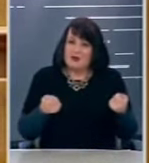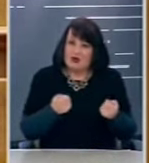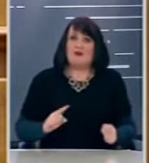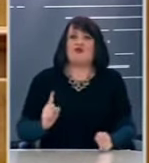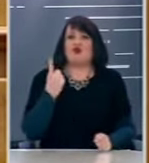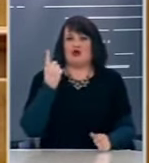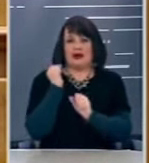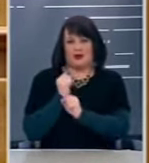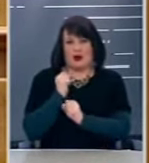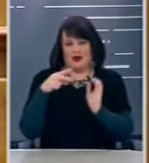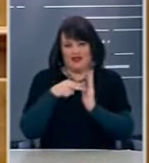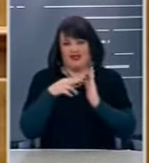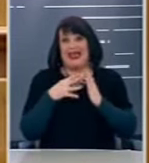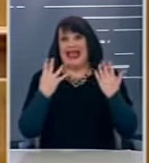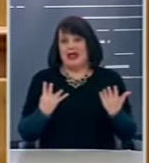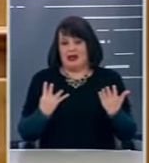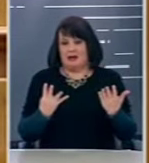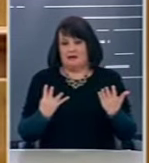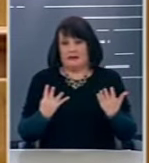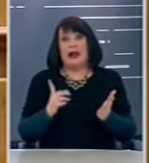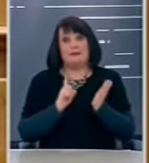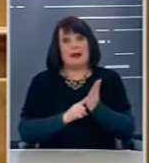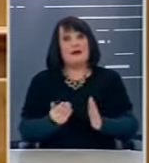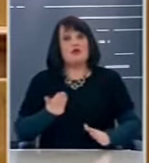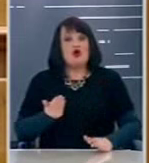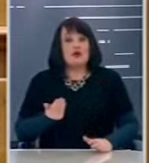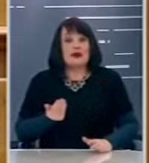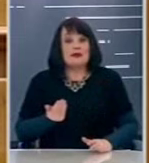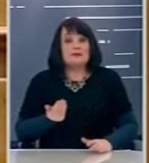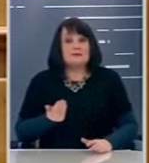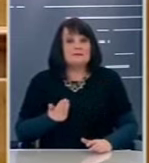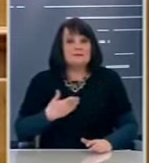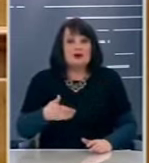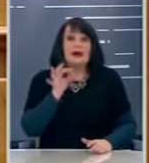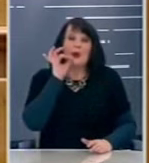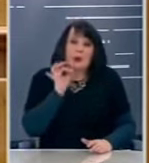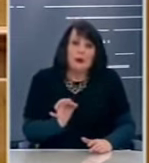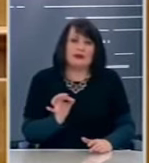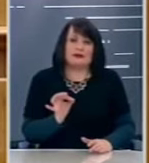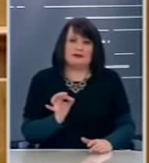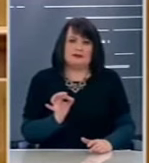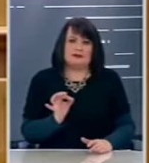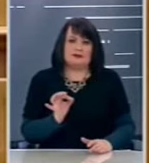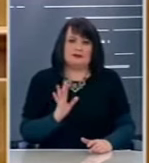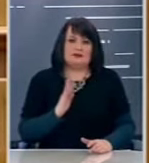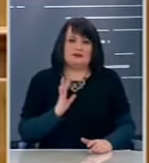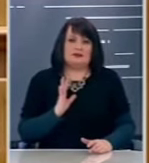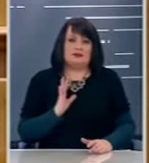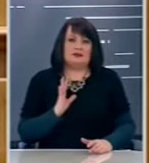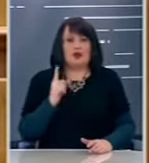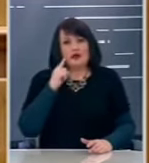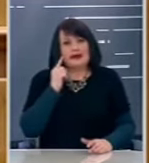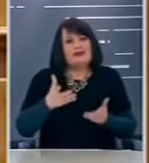1η-1η-19, υπό την προϋπόθεση ότι αυτές θα έχουν μηδενικό δημοσιονομικό